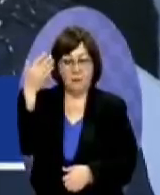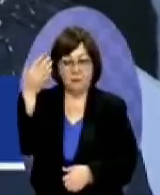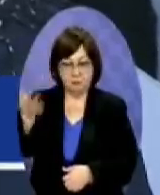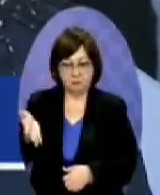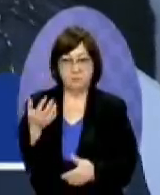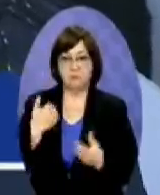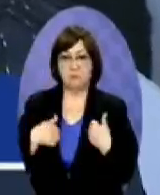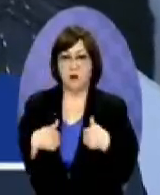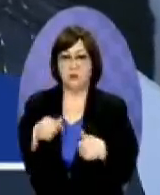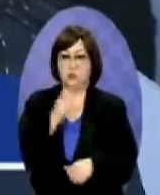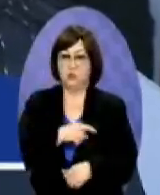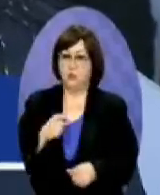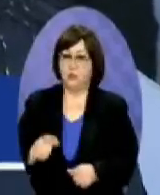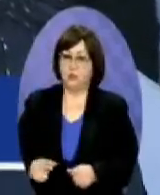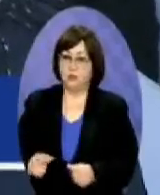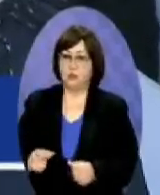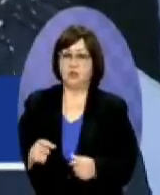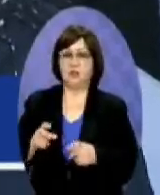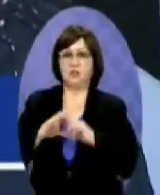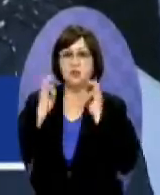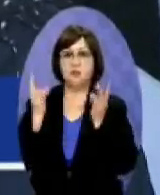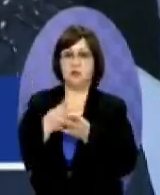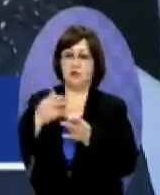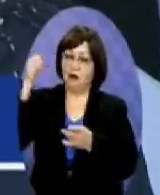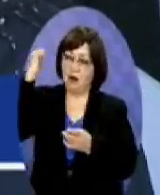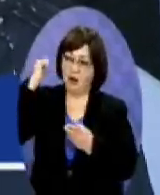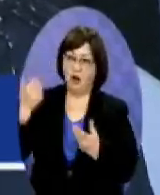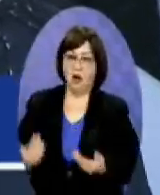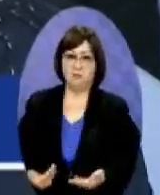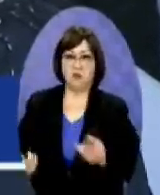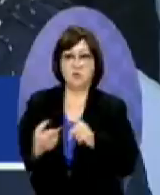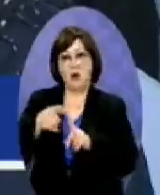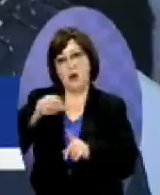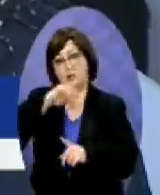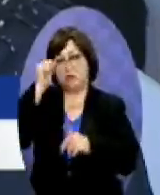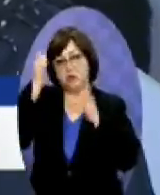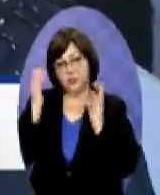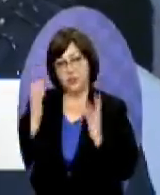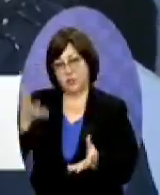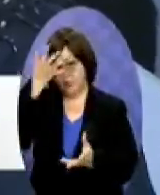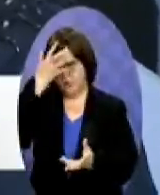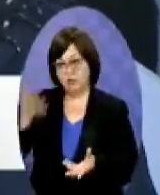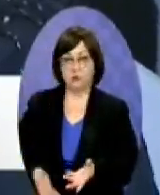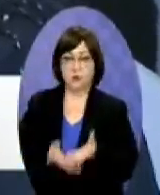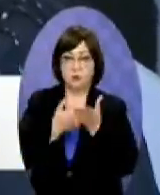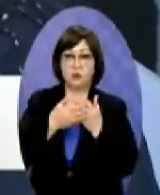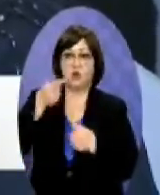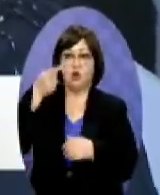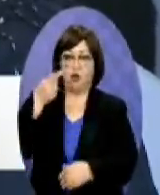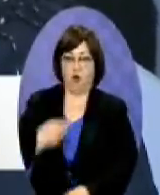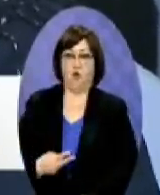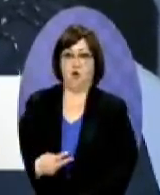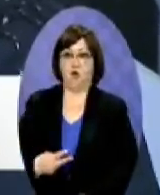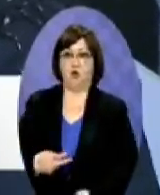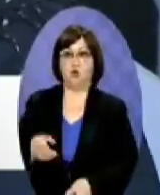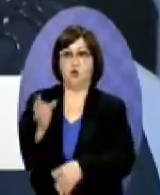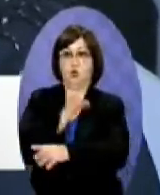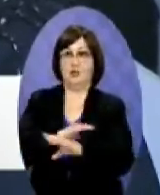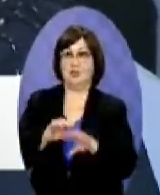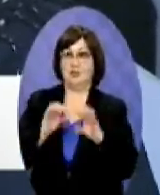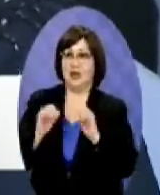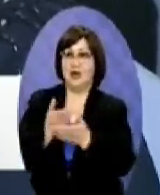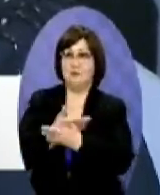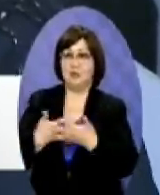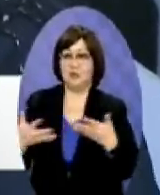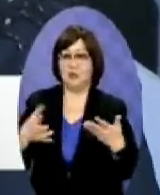одоо нийгмийн өмнө тулгарч байгаа асуудлыг бол бас сайн шийдвэрлэж өгөх. За дээрэс нь сургалтын материалын баз